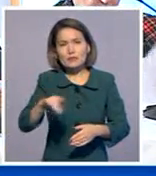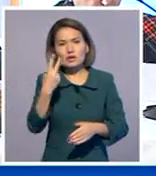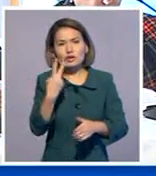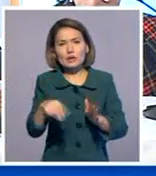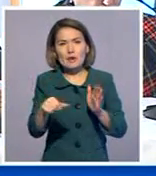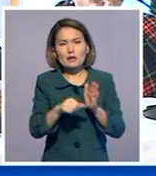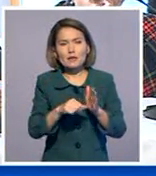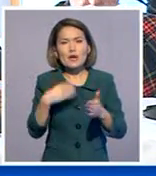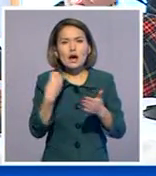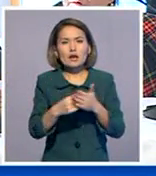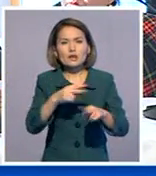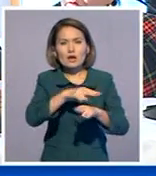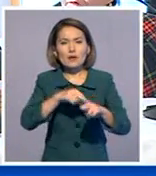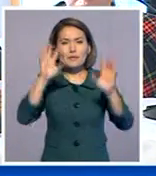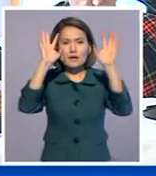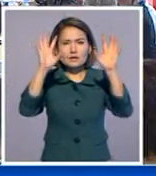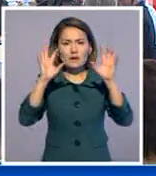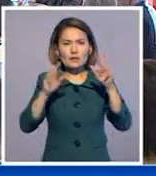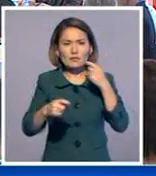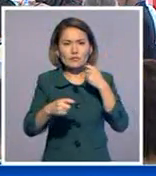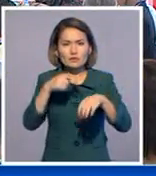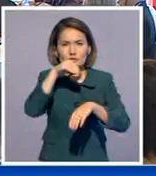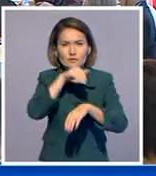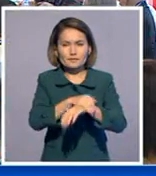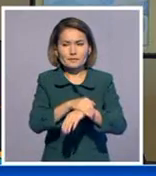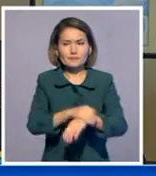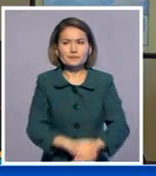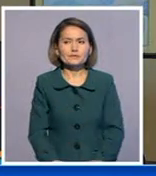26 қаржы полицейі заң бұзушылыққа жол берген.